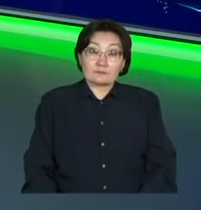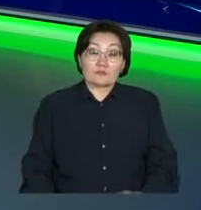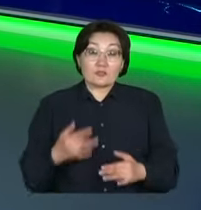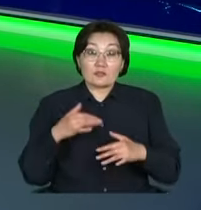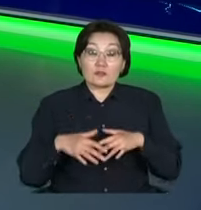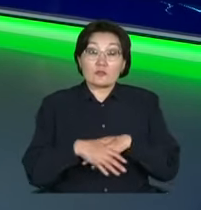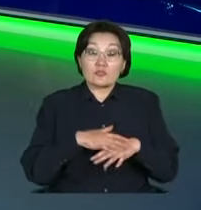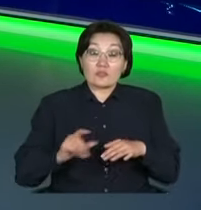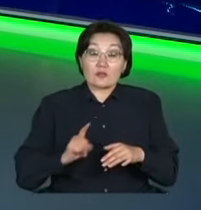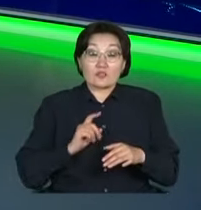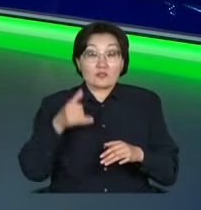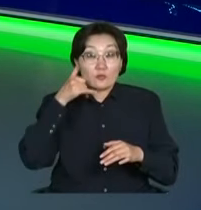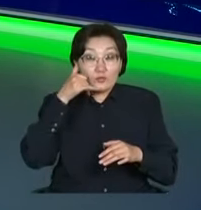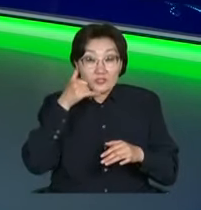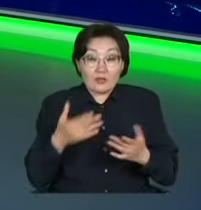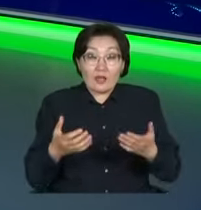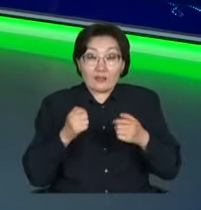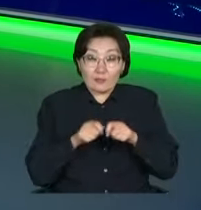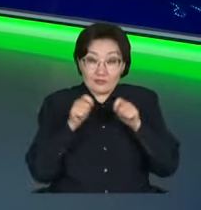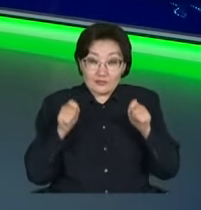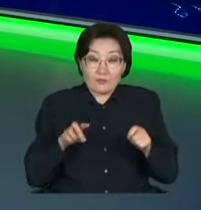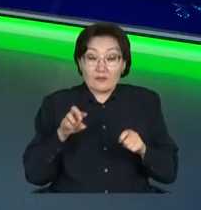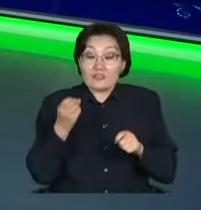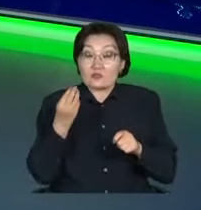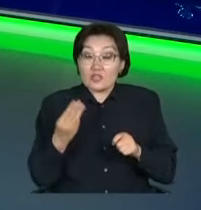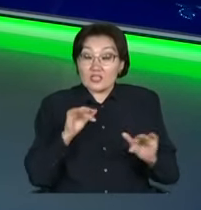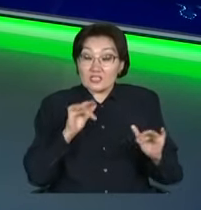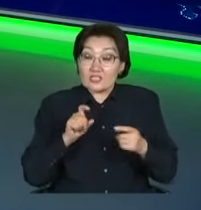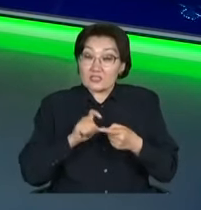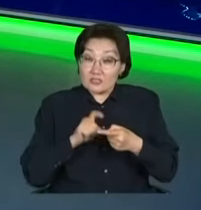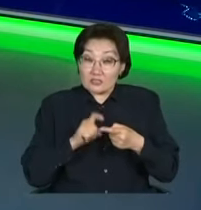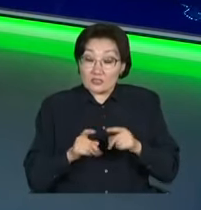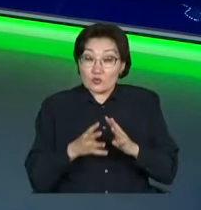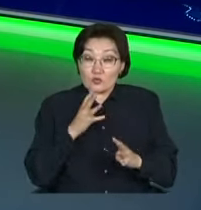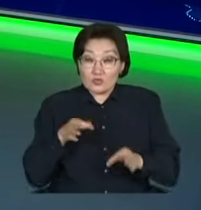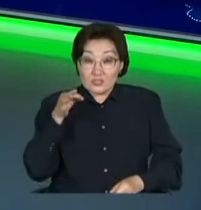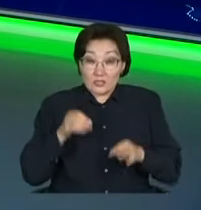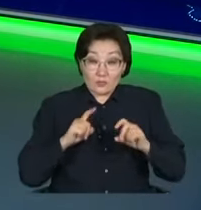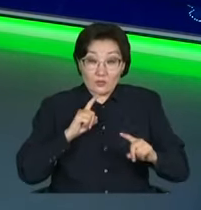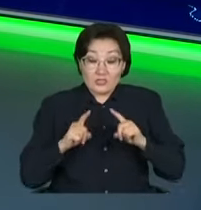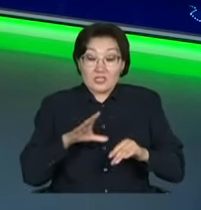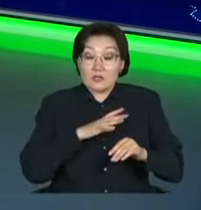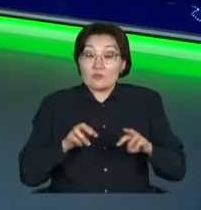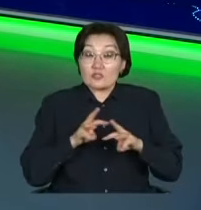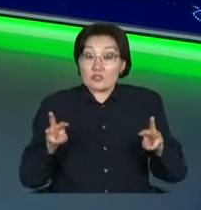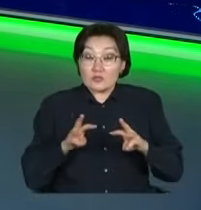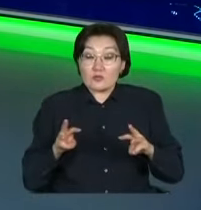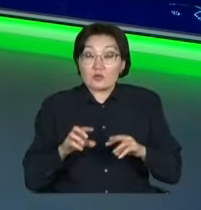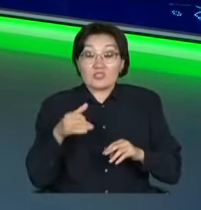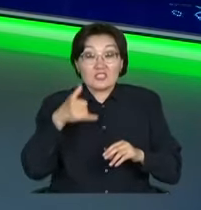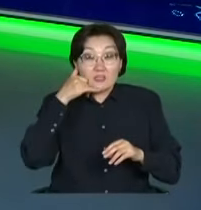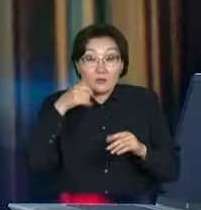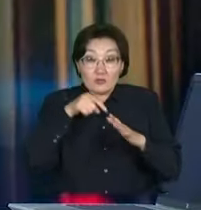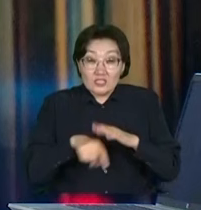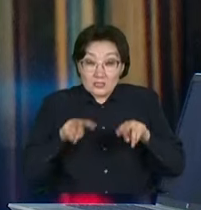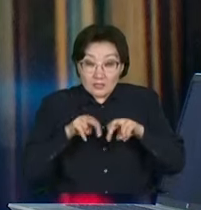Талайды күттірген телефон ақыры қолға түсті. Қуандық Бишімбаевтың ісіне қатысты кезекті сот отырысында экс-министердің смартфоны